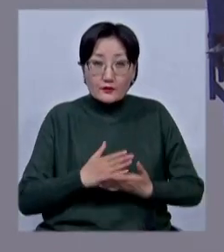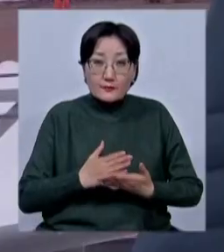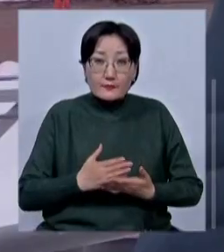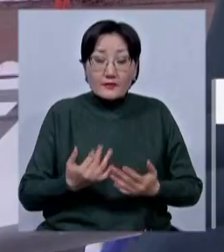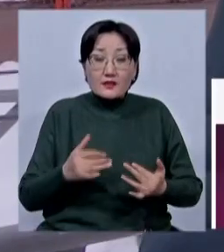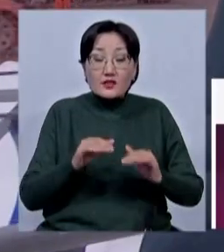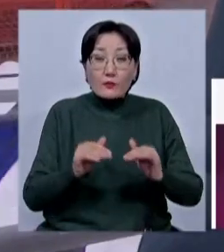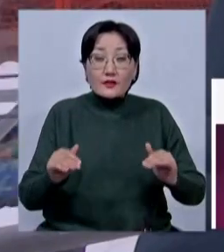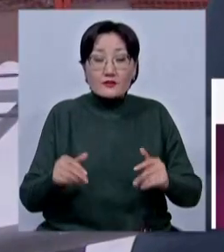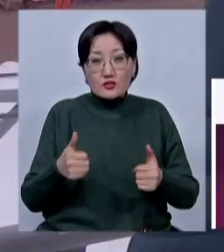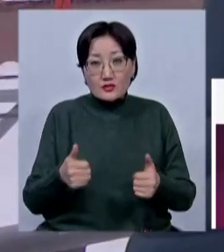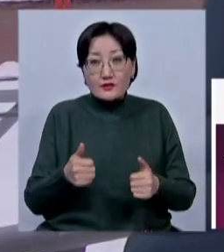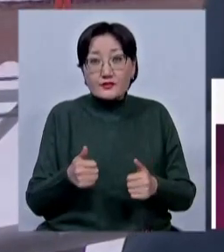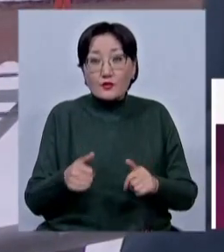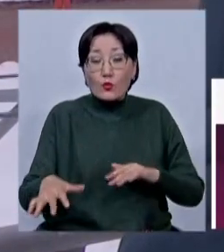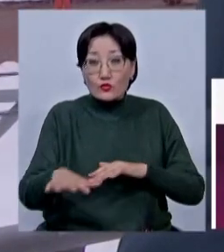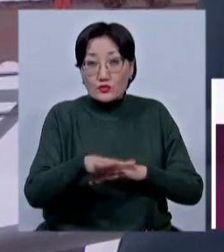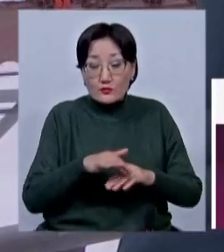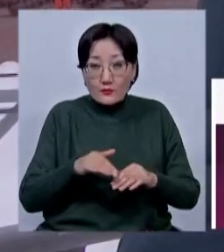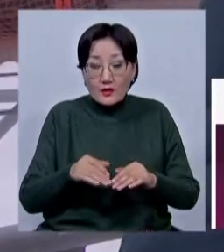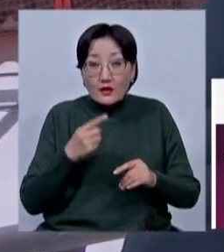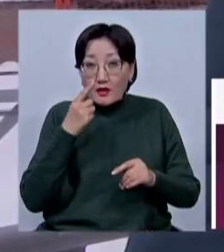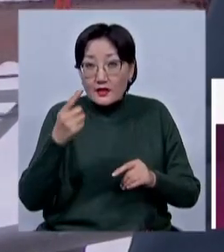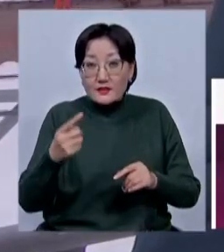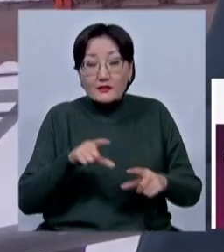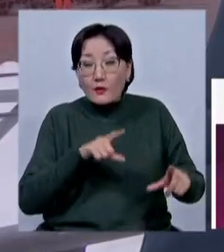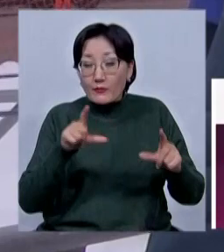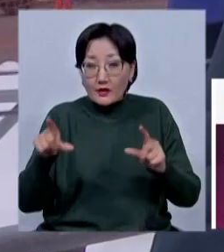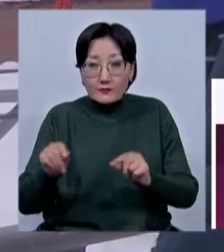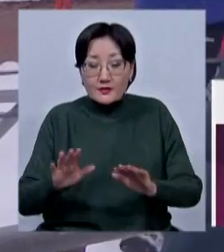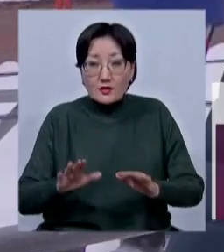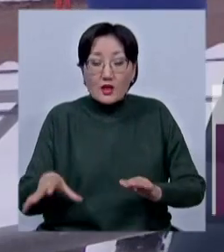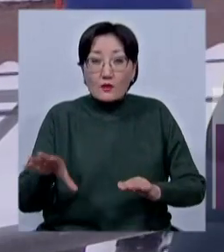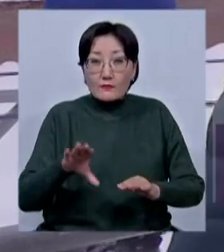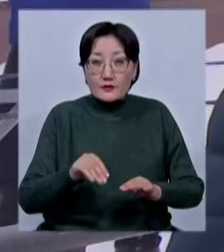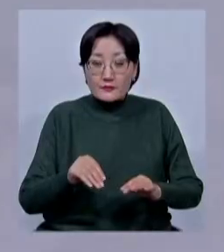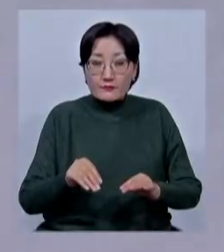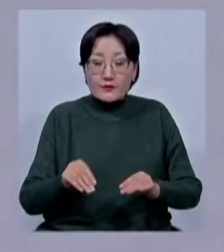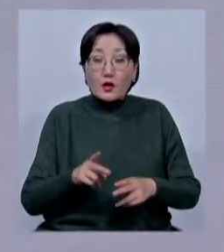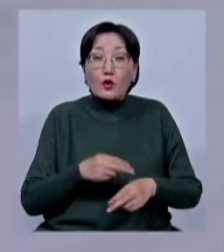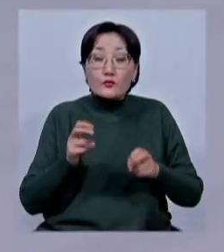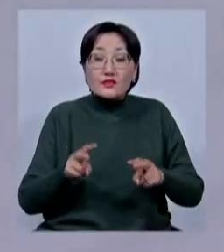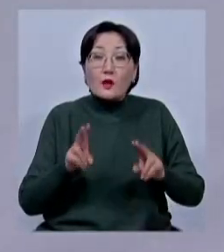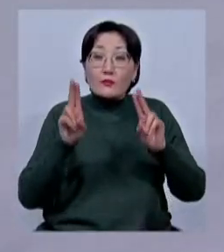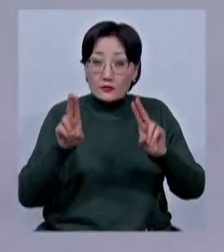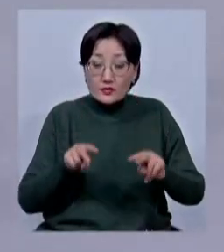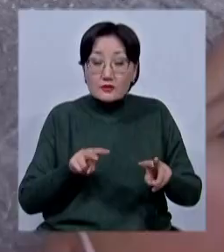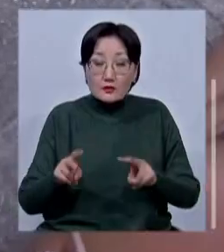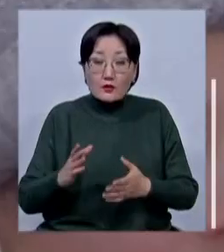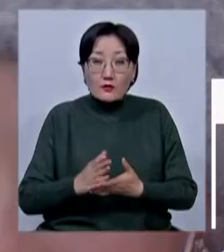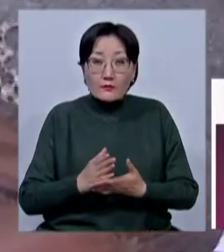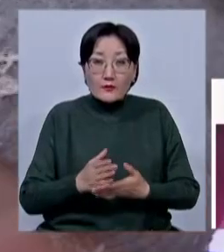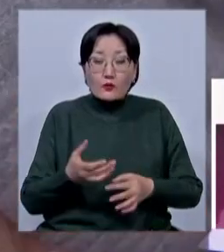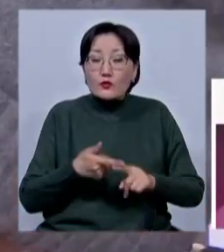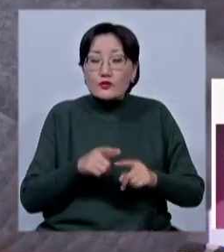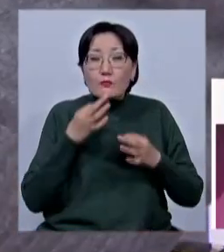Қазір балдарға жақсы болды бұл жерден. Алысқа бармаймыз. Бәрі қауіпсіздік шаралары бәрі сақталған. Очень